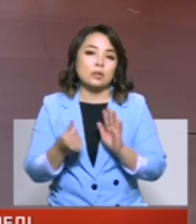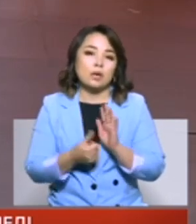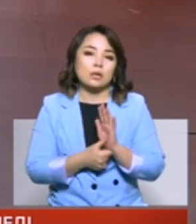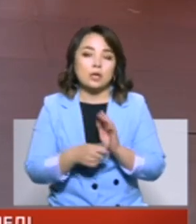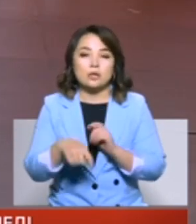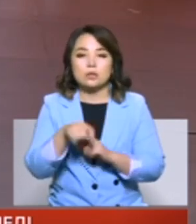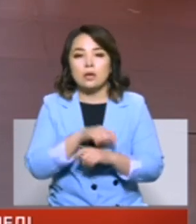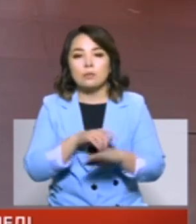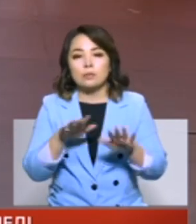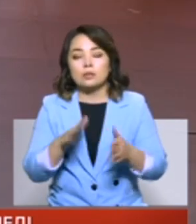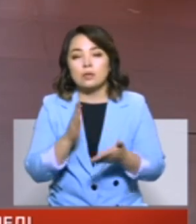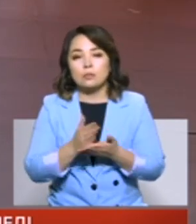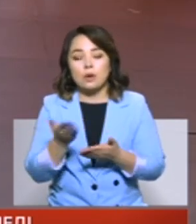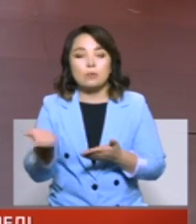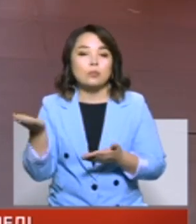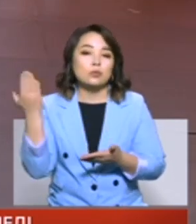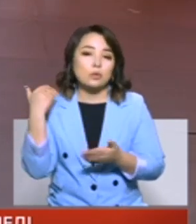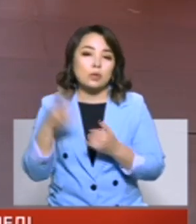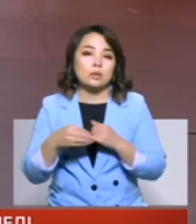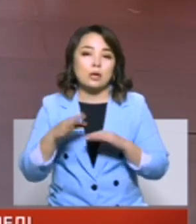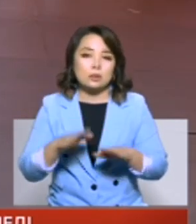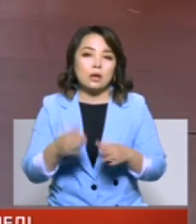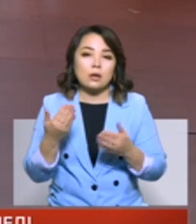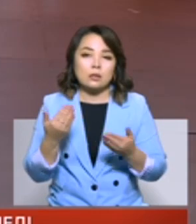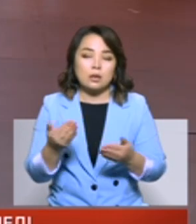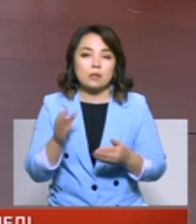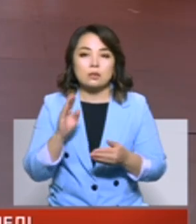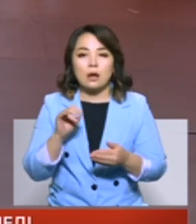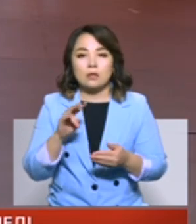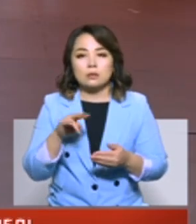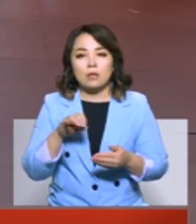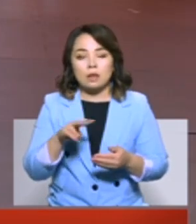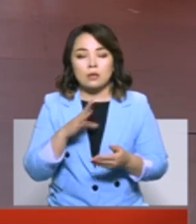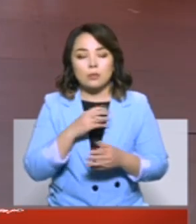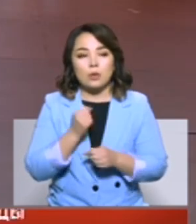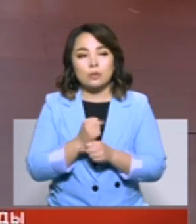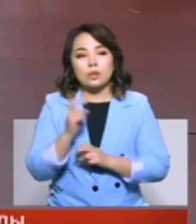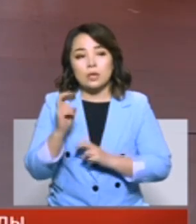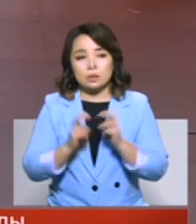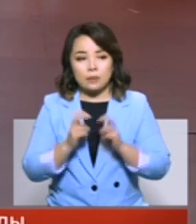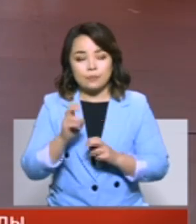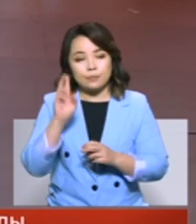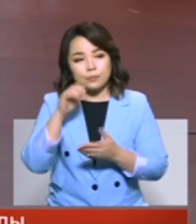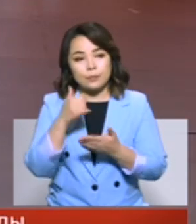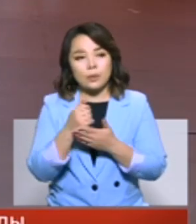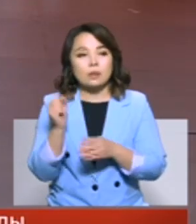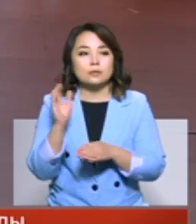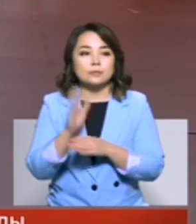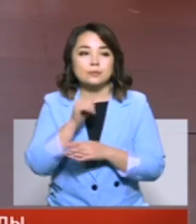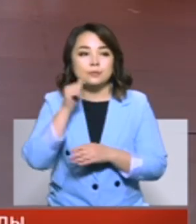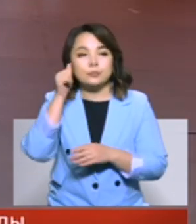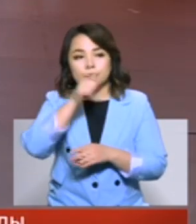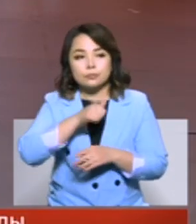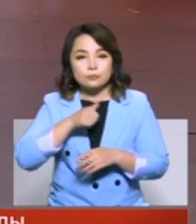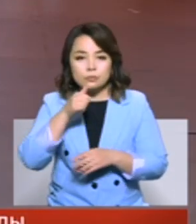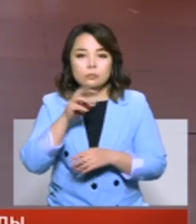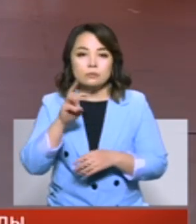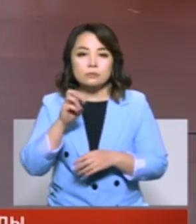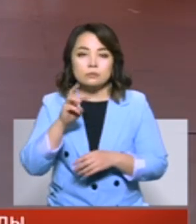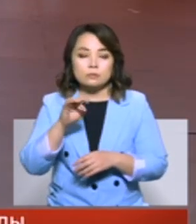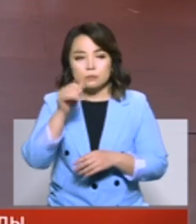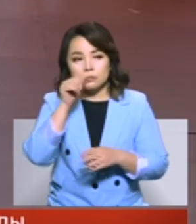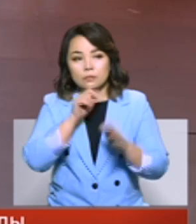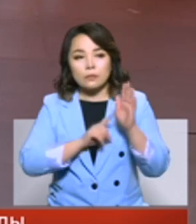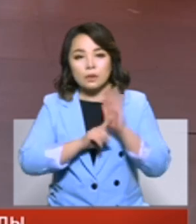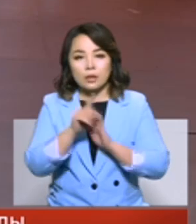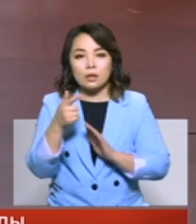1.6 шаршы шақырым. Бұрын бұл жерде тантал өндірілген екен. Ел үкіметінің тапсырысы бойынша жұмыс өткен жылдың мамыр айында